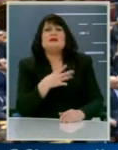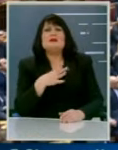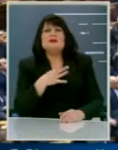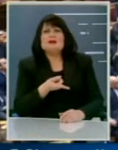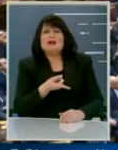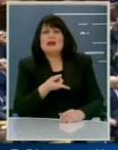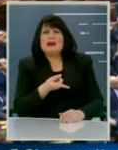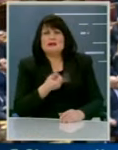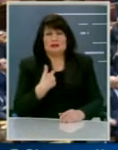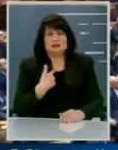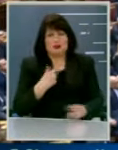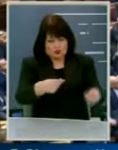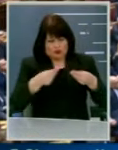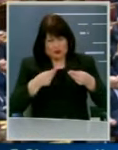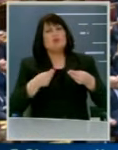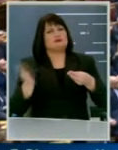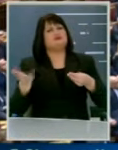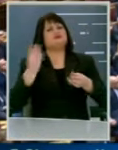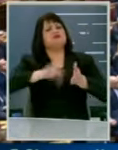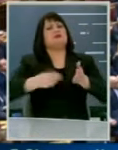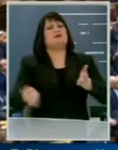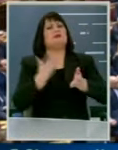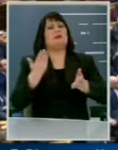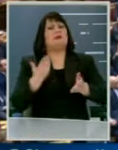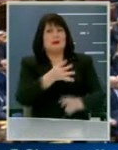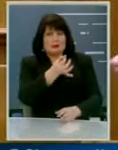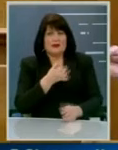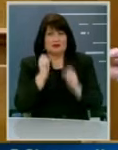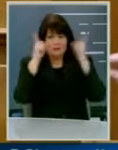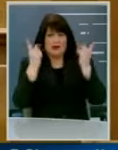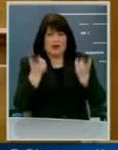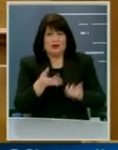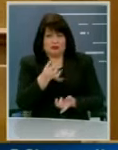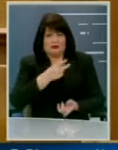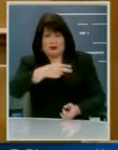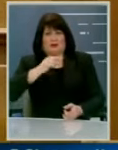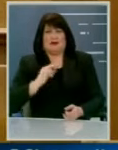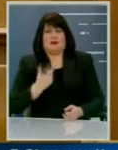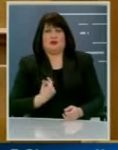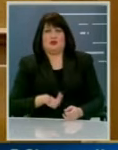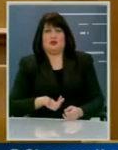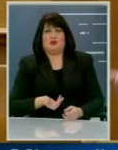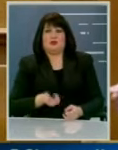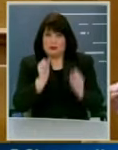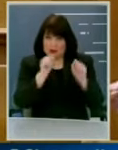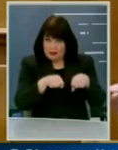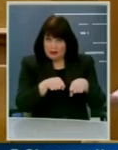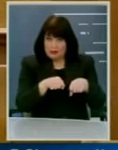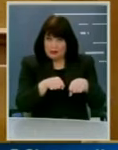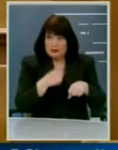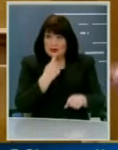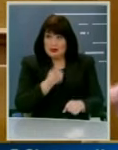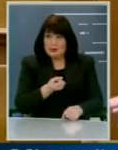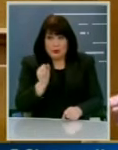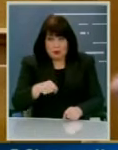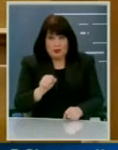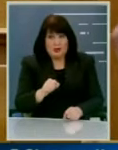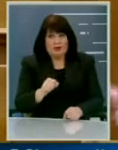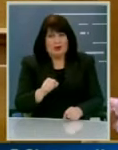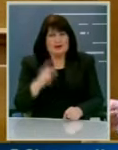Να υπογράψουν ό,τι μας δώσουν? Μιλήστε επιτέλους ευθέως και απαντήστε. Συμφωνείτε με τις